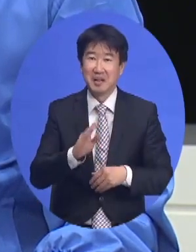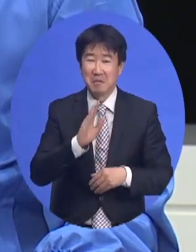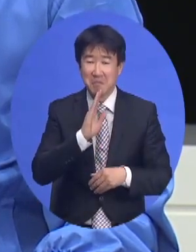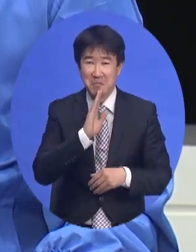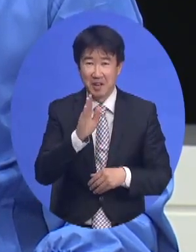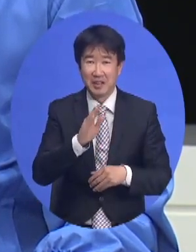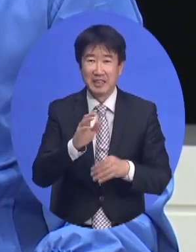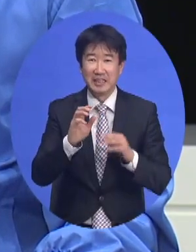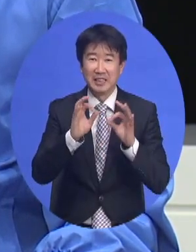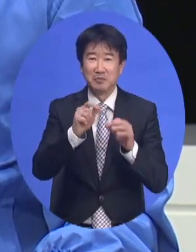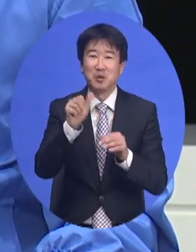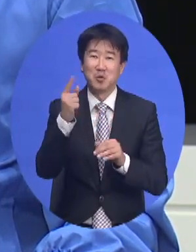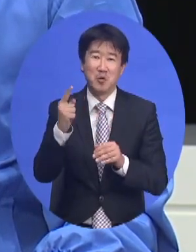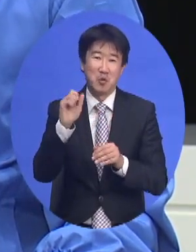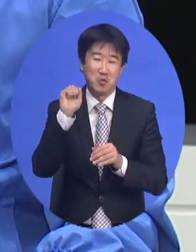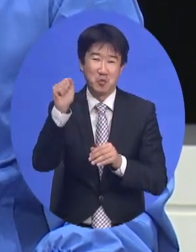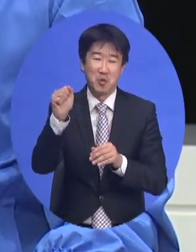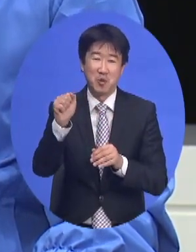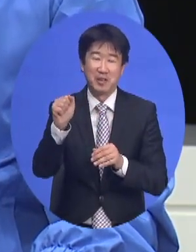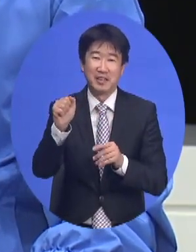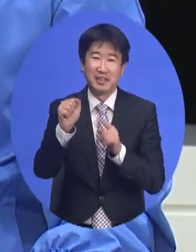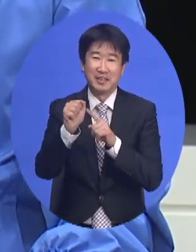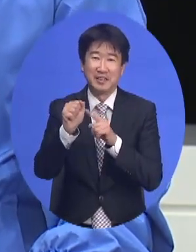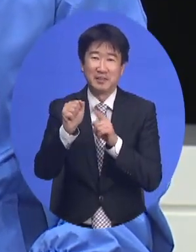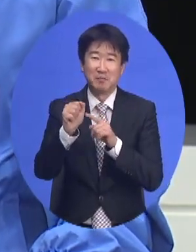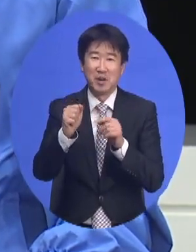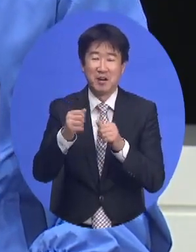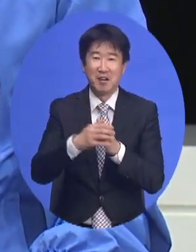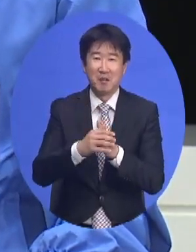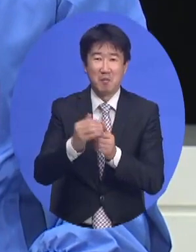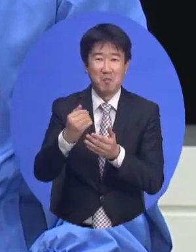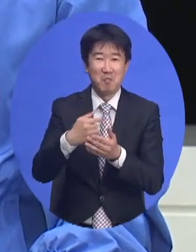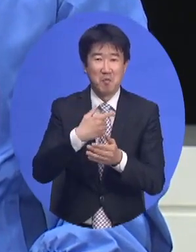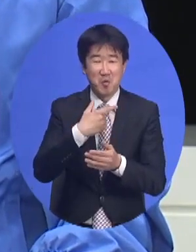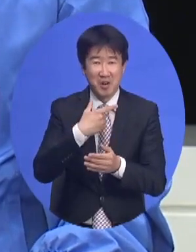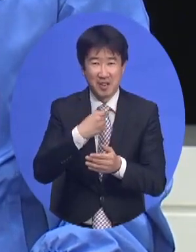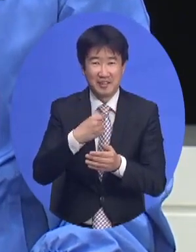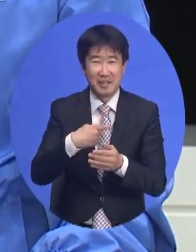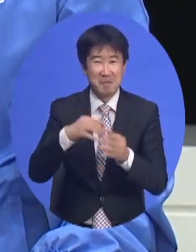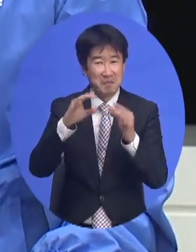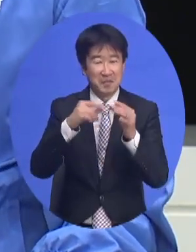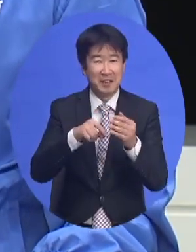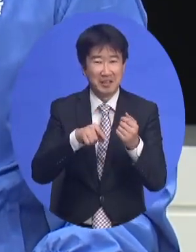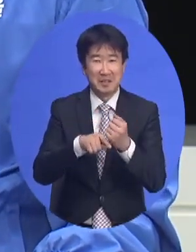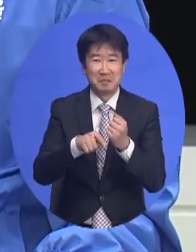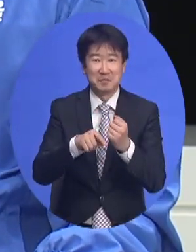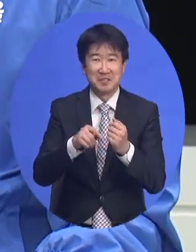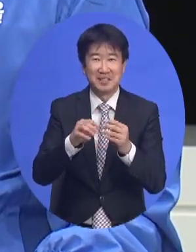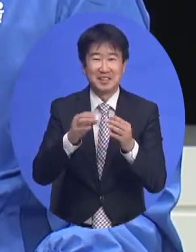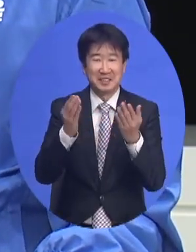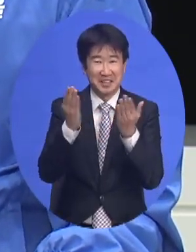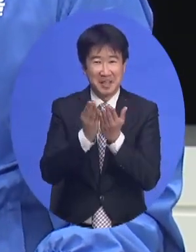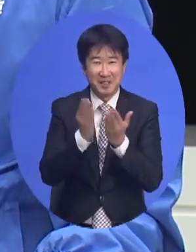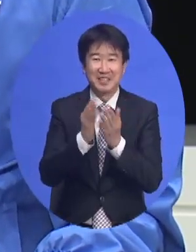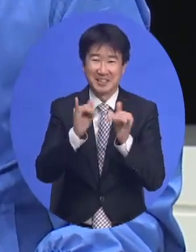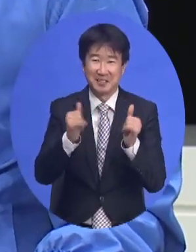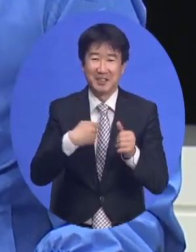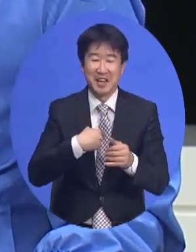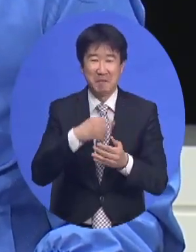우리 김정호 후보께서 말씀하신 그 요청에 부합하는 인물이 아닐까요? 저는 그렇다고 봅니다. 아, 예.